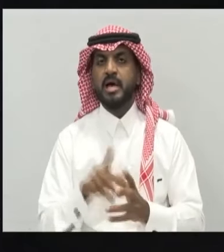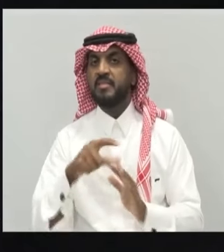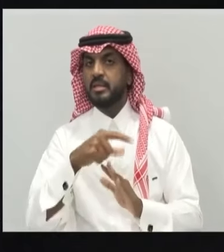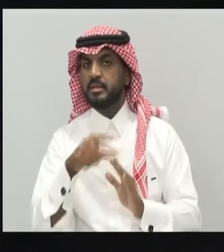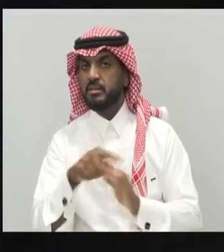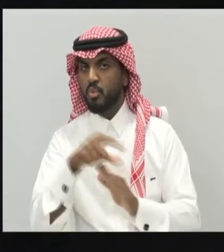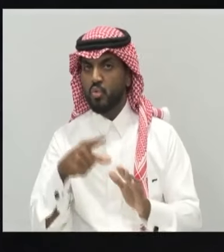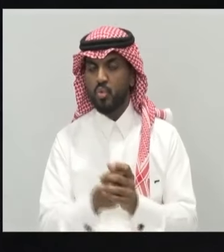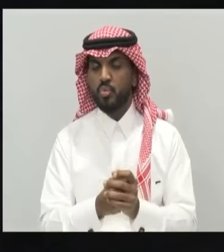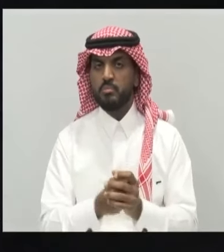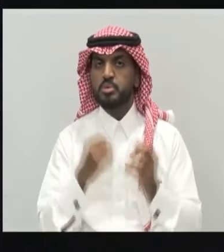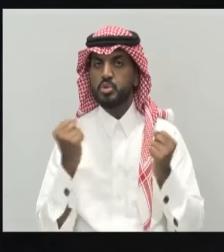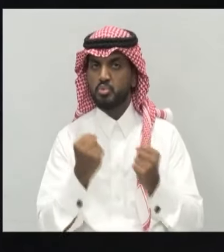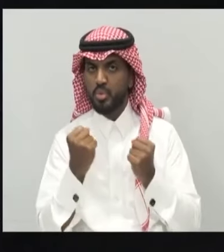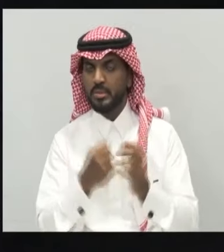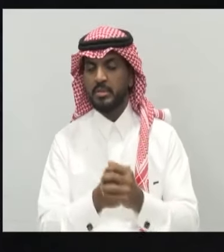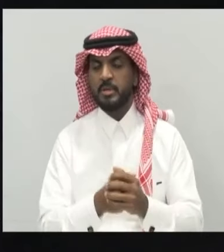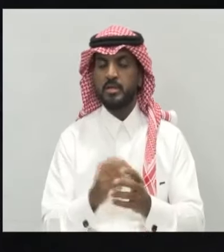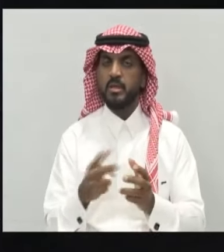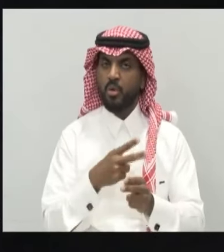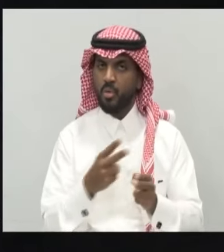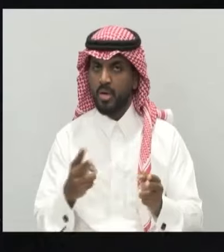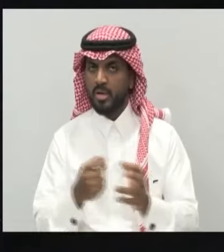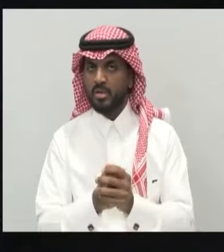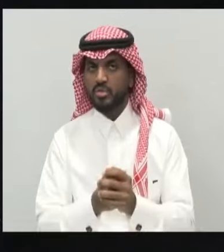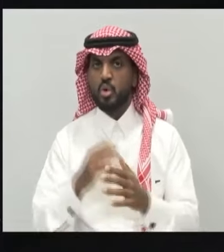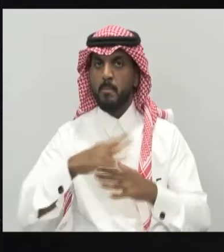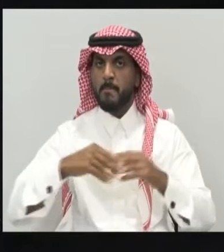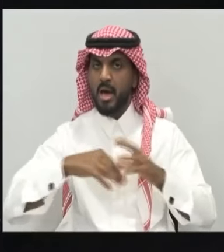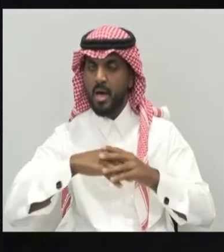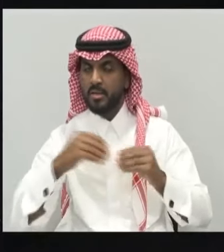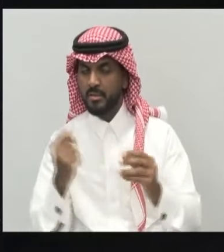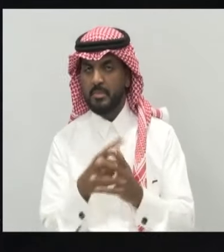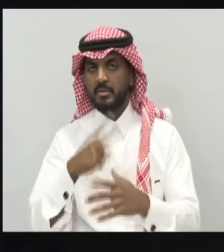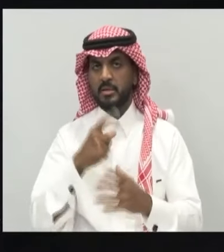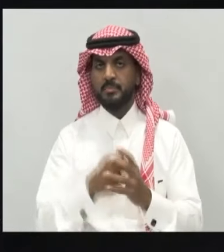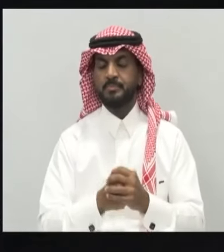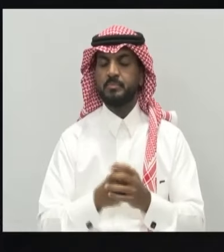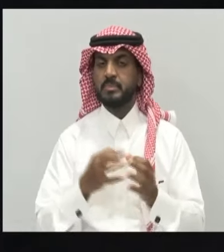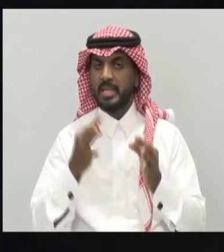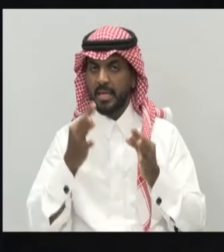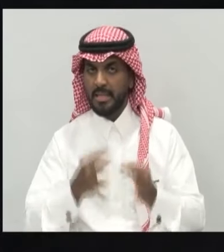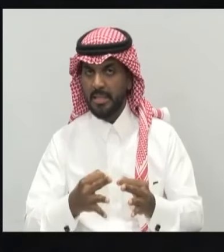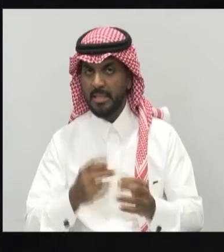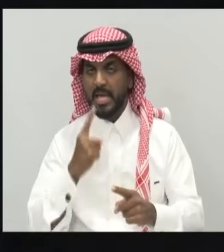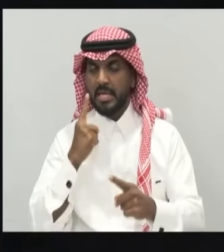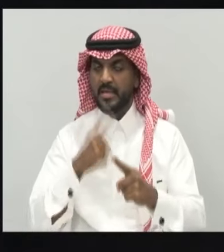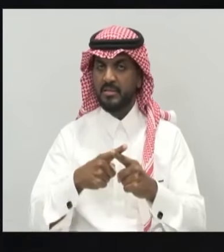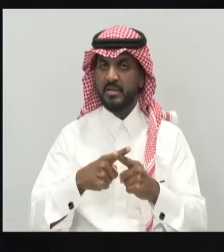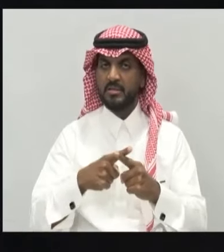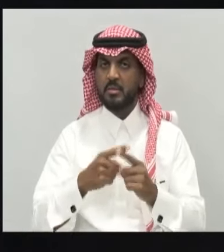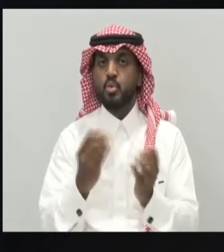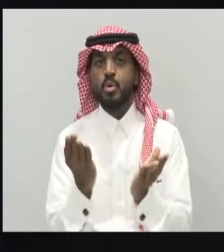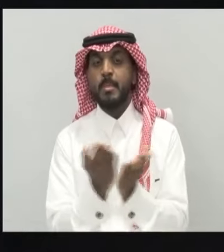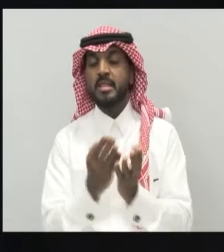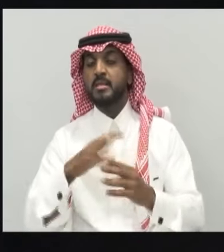الدرس سناخذ مجموعه من التدريبات الاخرى حتى نقل مهارتنا مثل ما اكدنا دائما يا ابنائي وبناتي الرياضيات ماده مهارات